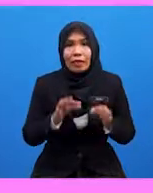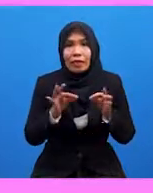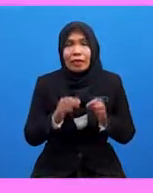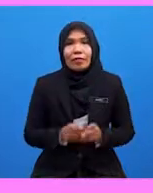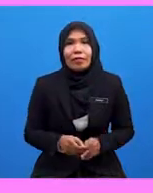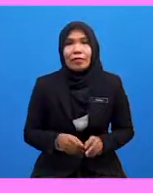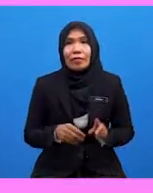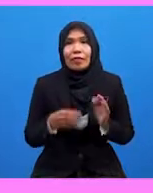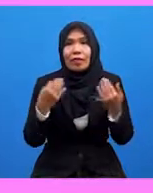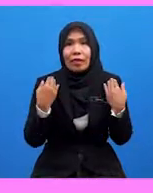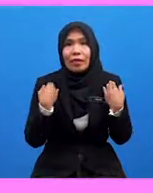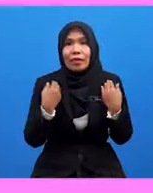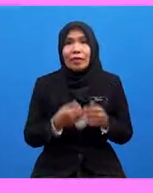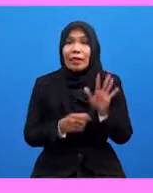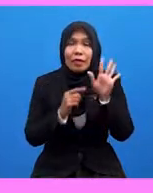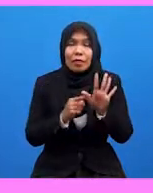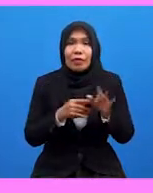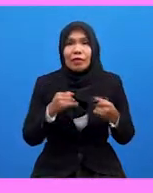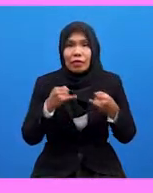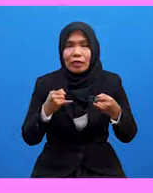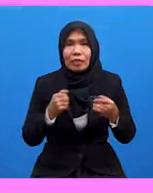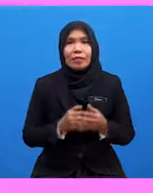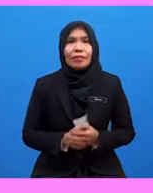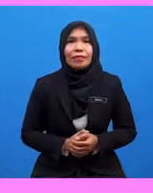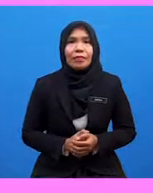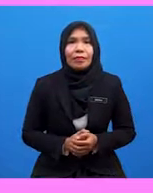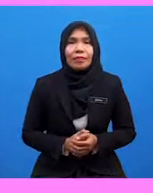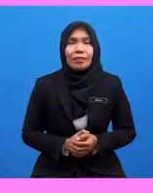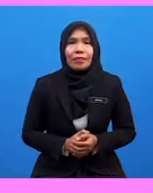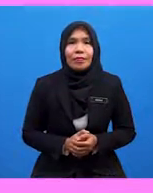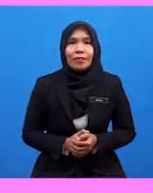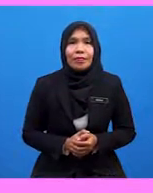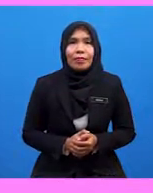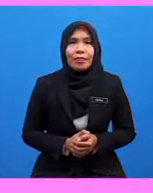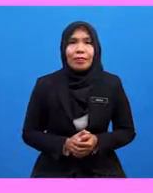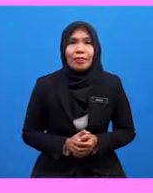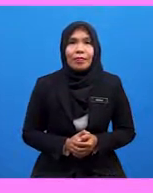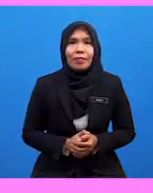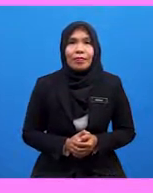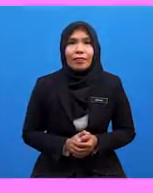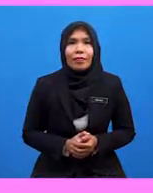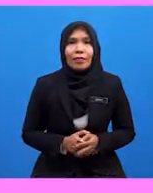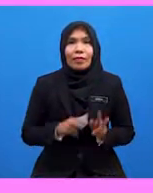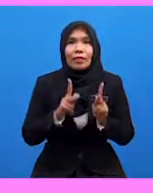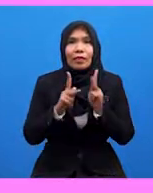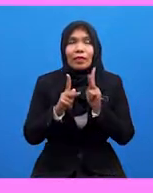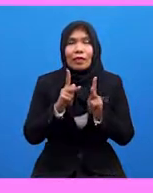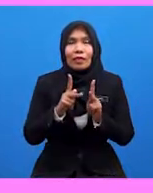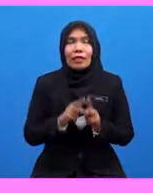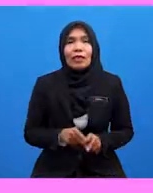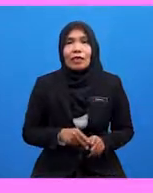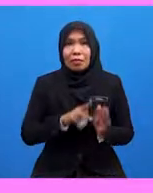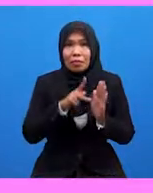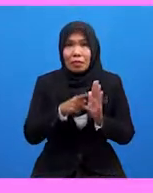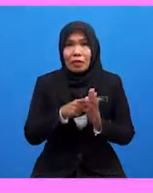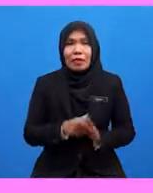kata perintah, kata pembenar dan kata pangkal ayat. Kata prafrasa dan kata